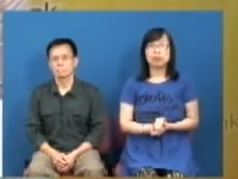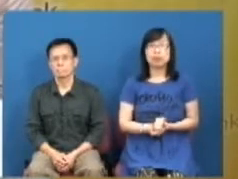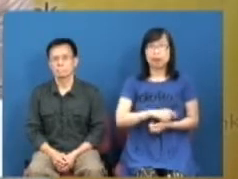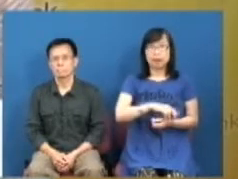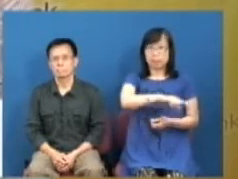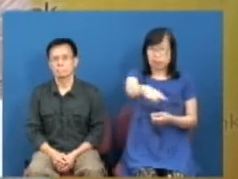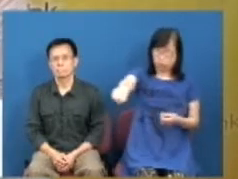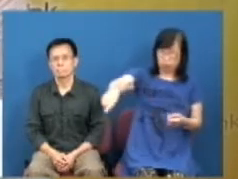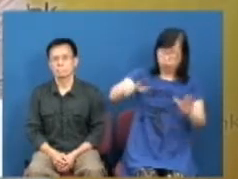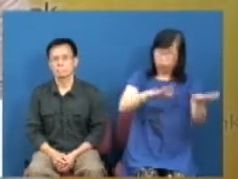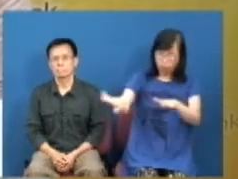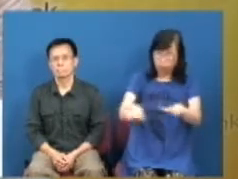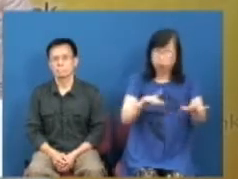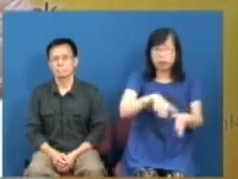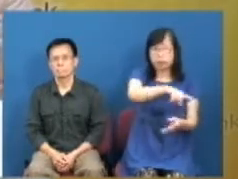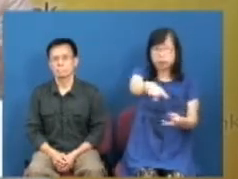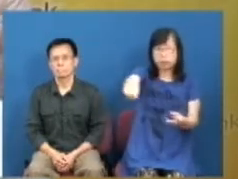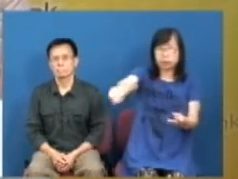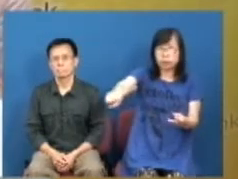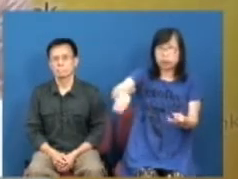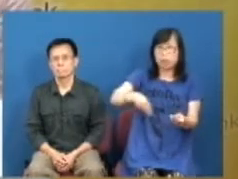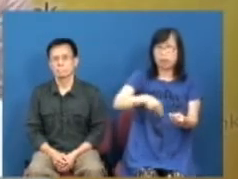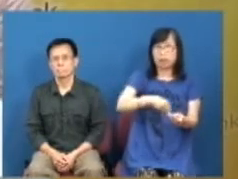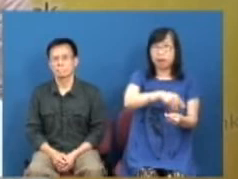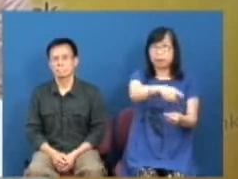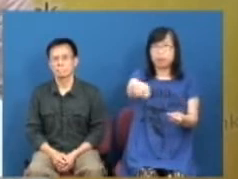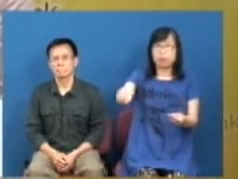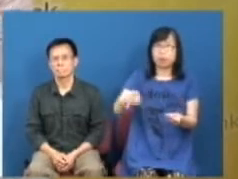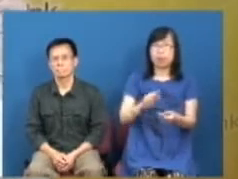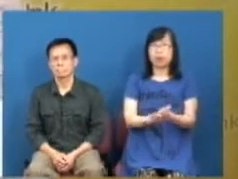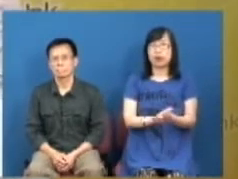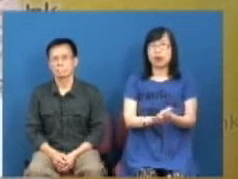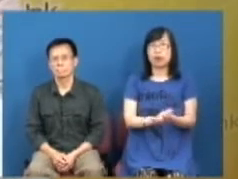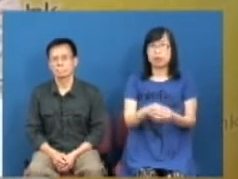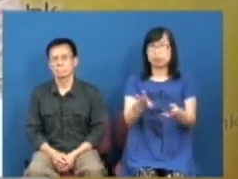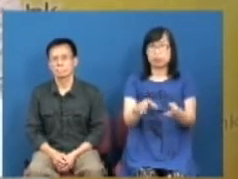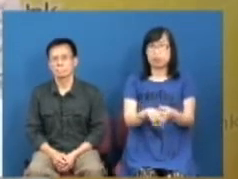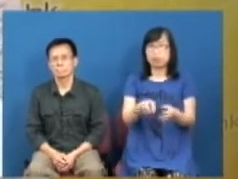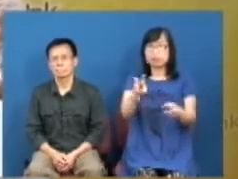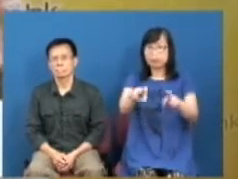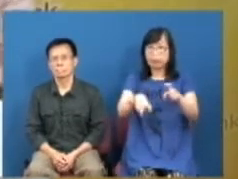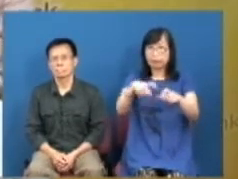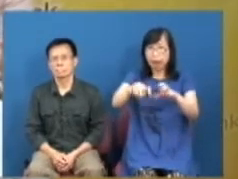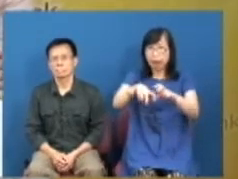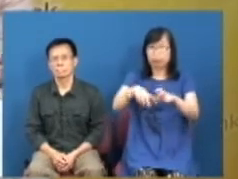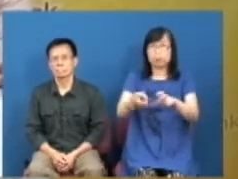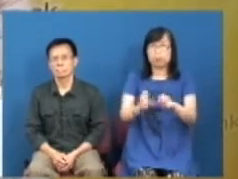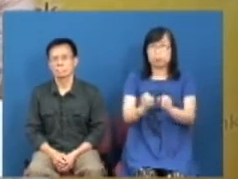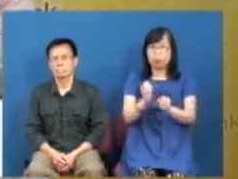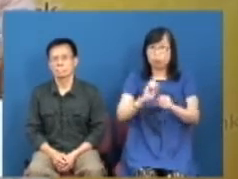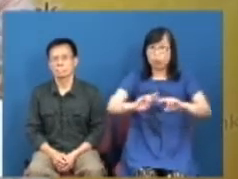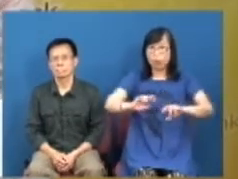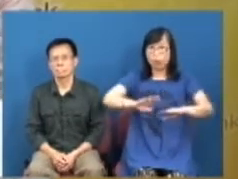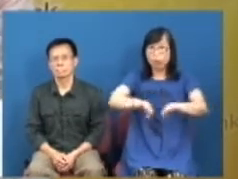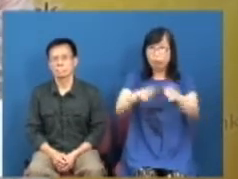填海，即係佢哋覺得咧。今時今日咧喺填海嗰方面咧，同埋呢個岩洞開發嗰方面咧，喺呢兩個主題裏邊咧，大